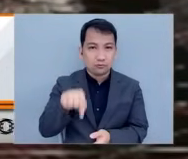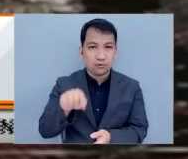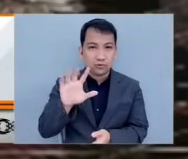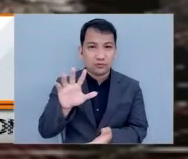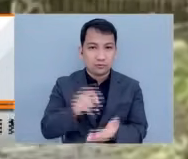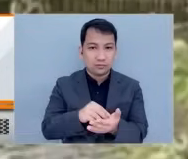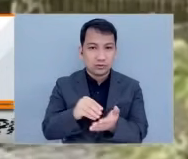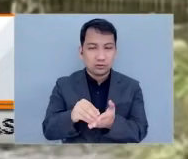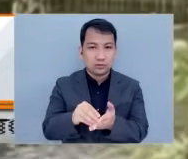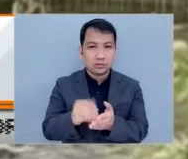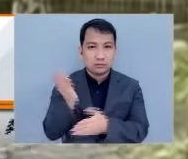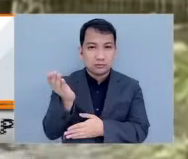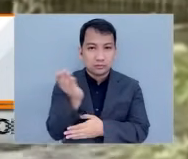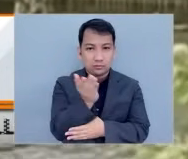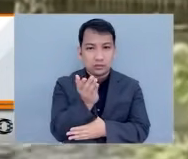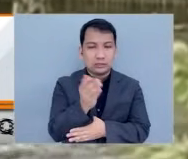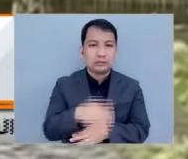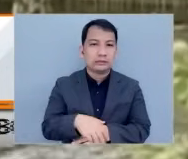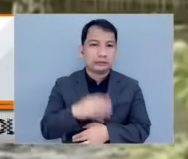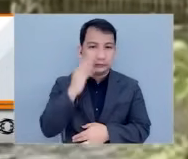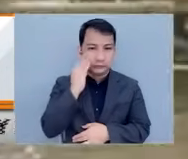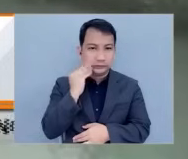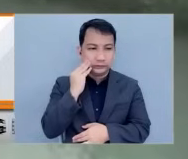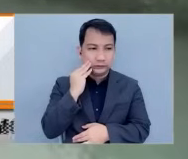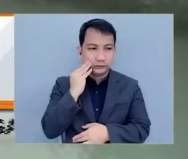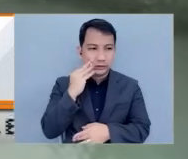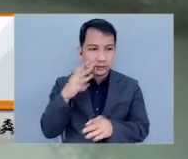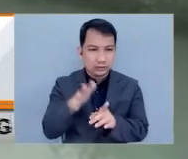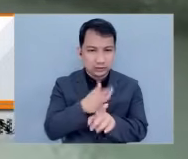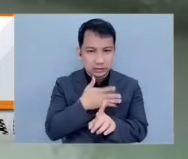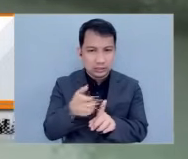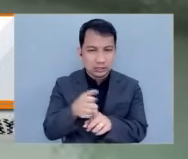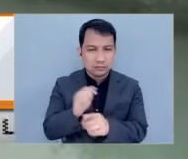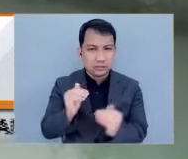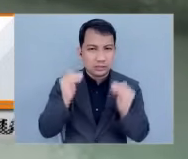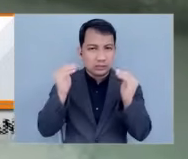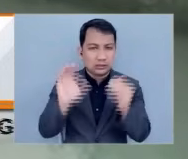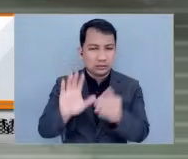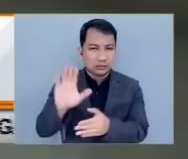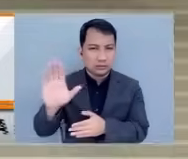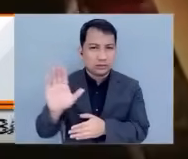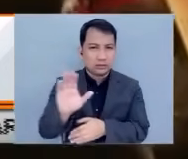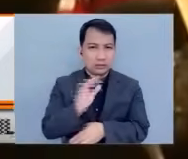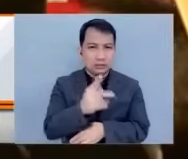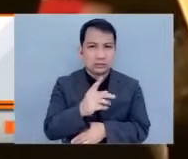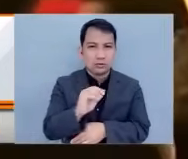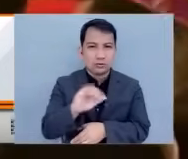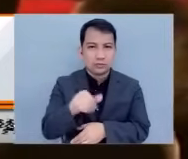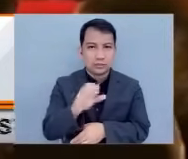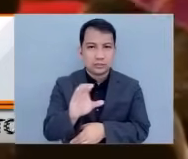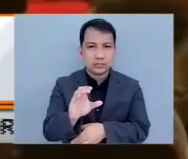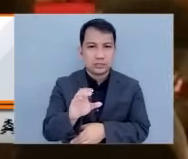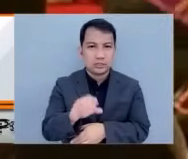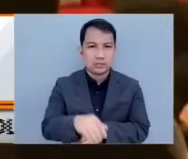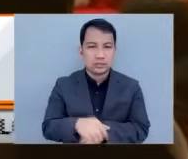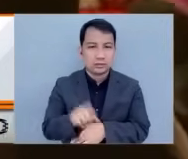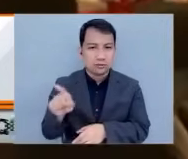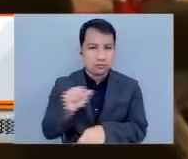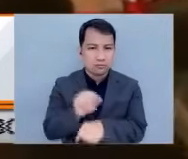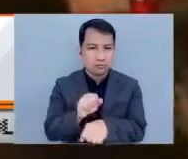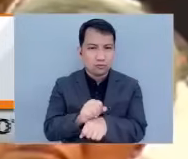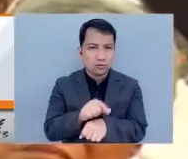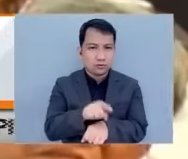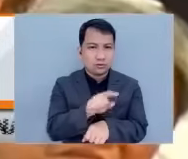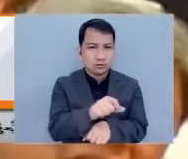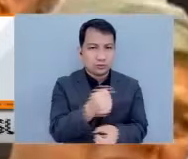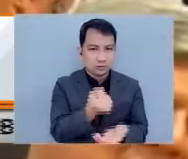Bukod dyan, nakaranas din siya ng pamumolestya mula sa mataas na opisyal ng Kingdom of Jesus Christ. Pinagtrabaho rin ng walang sweldo si Alias